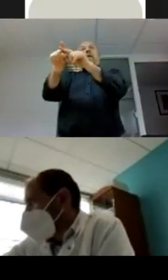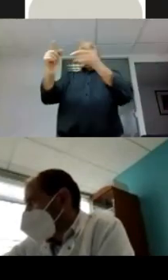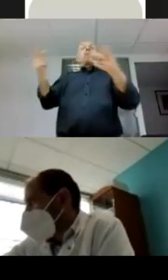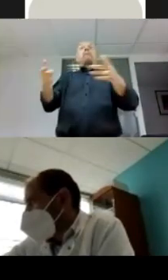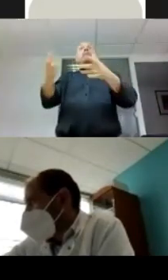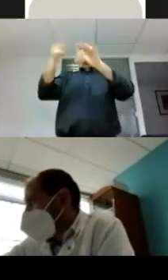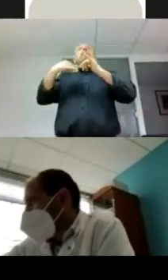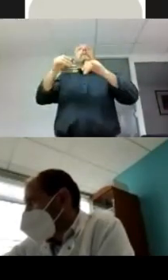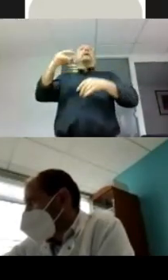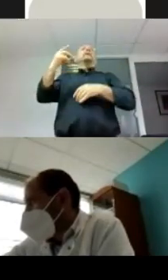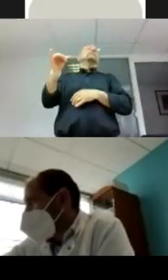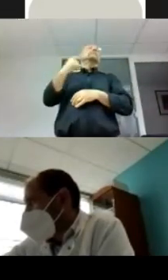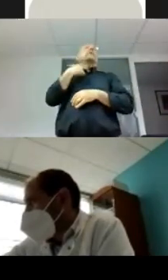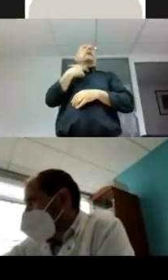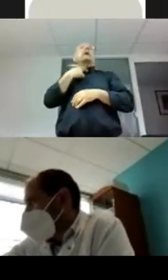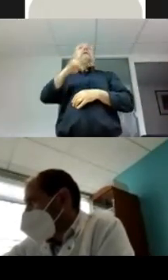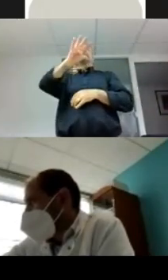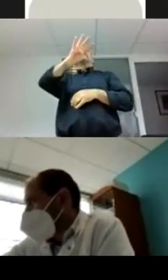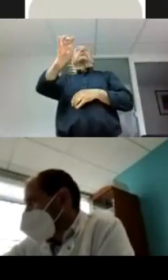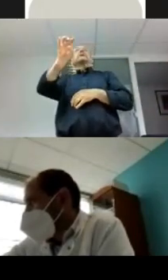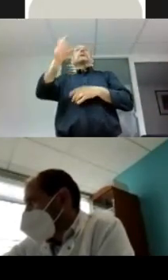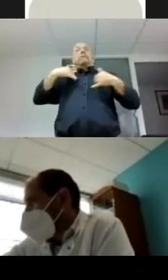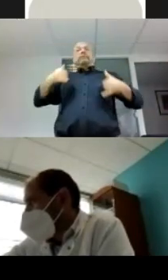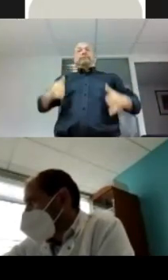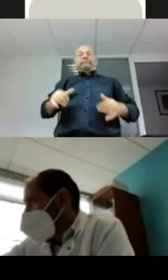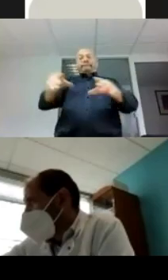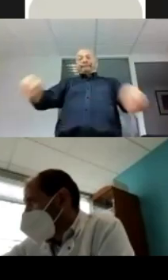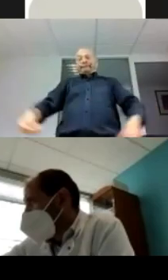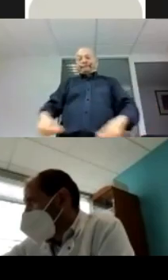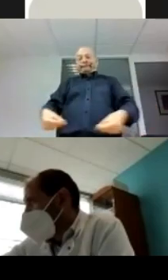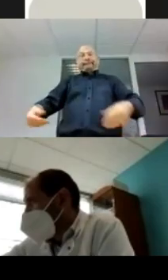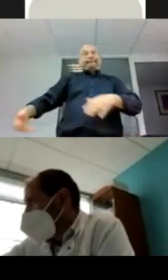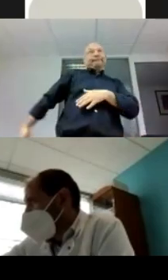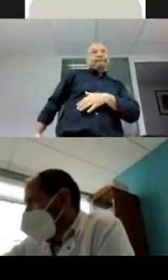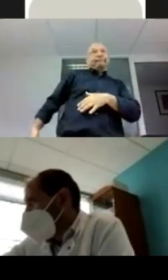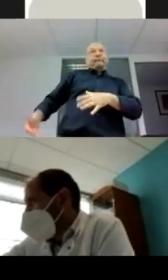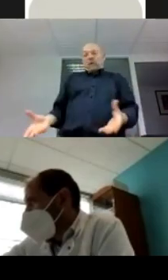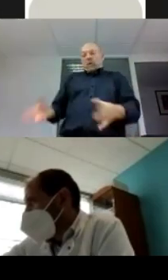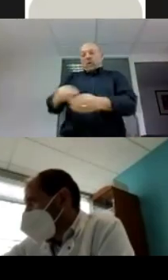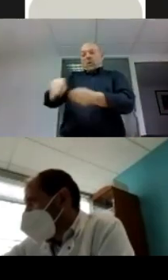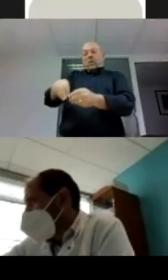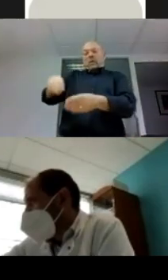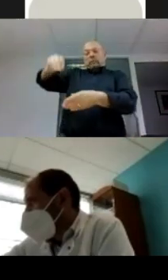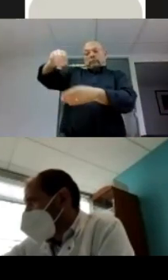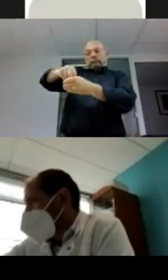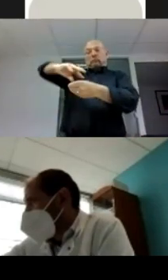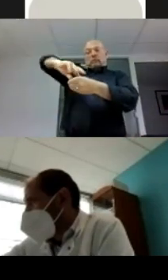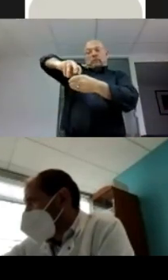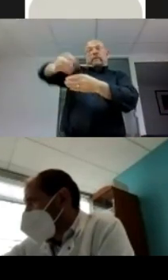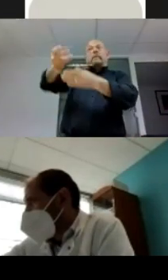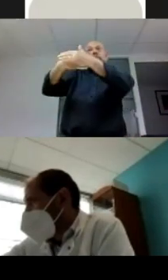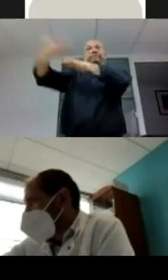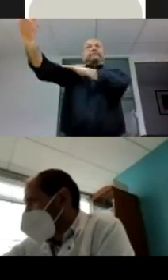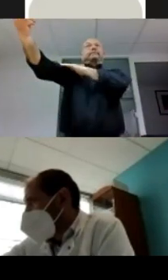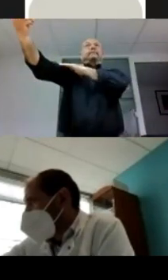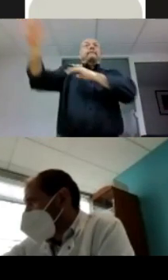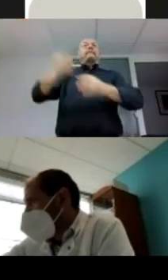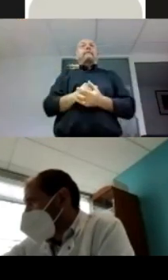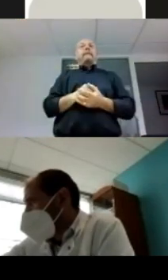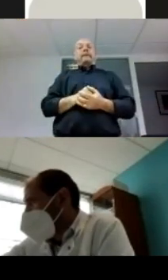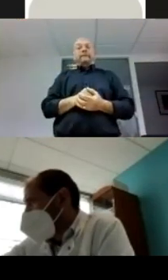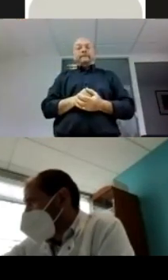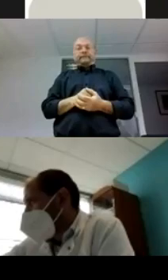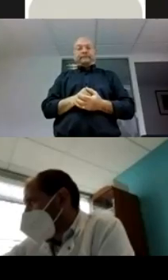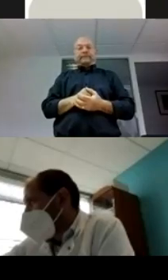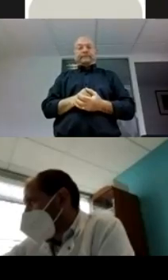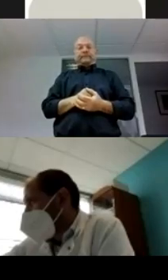d'attention et le dispositif de recueil des selles. Dans le volet 3, on a le tube de prélèvement et le nécessaire pour